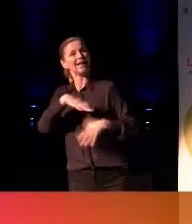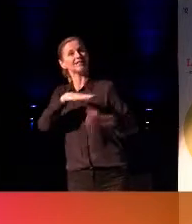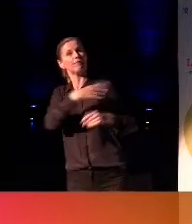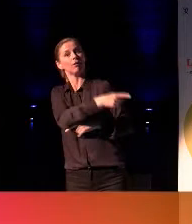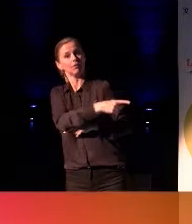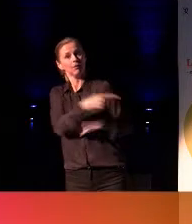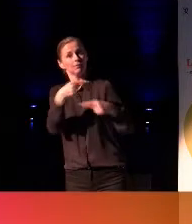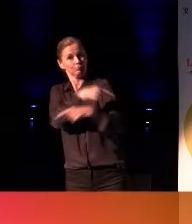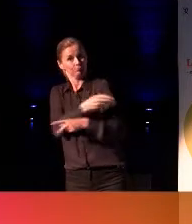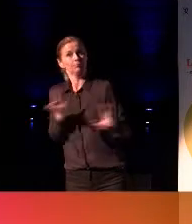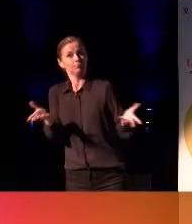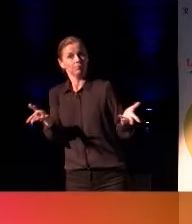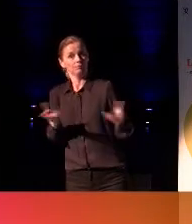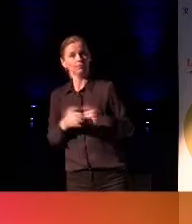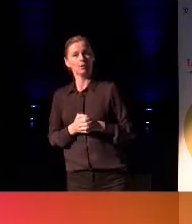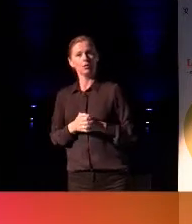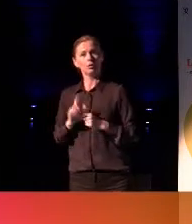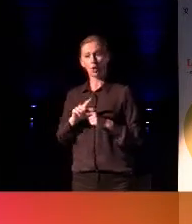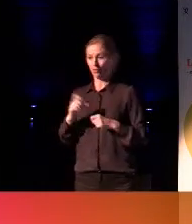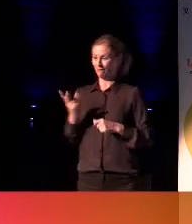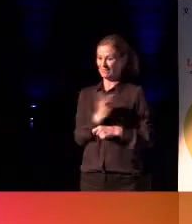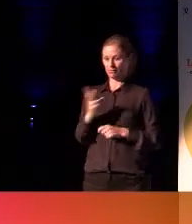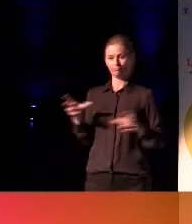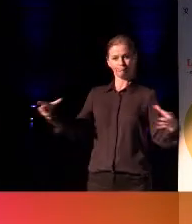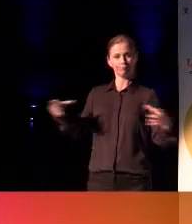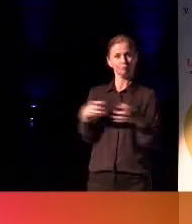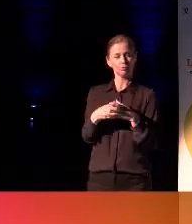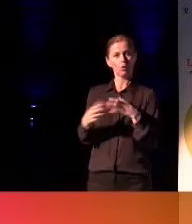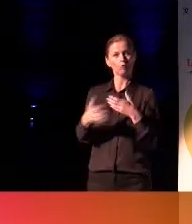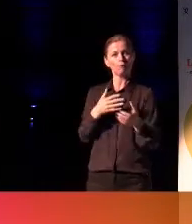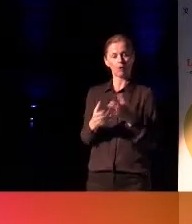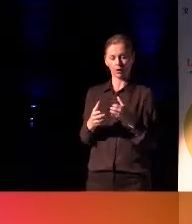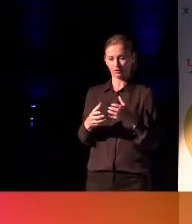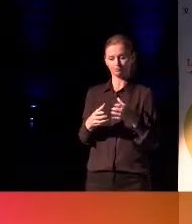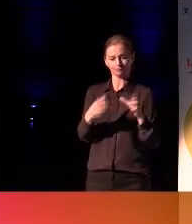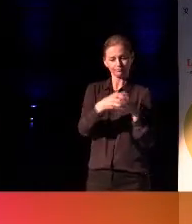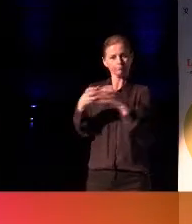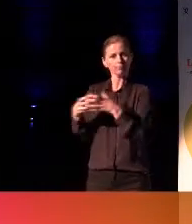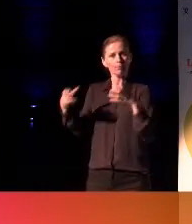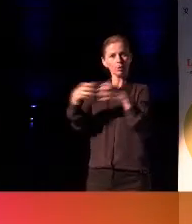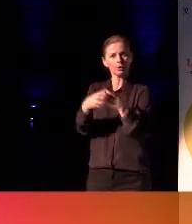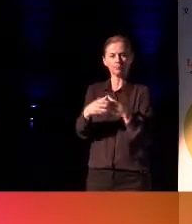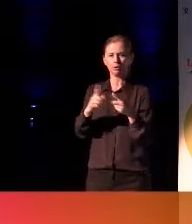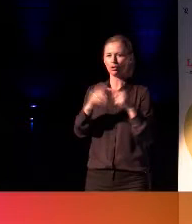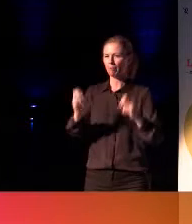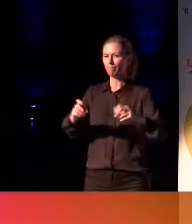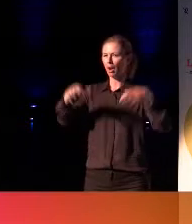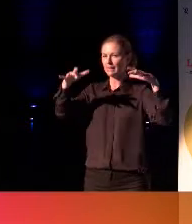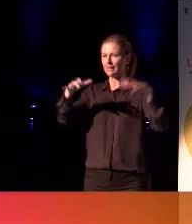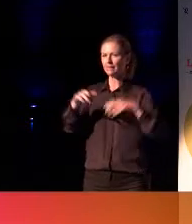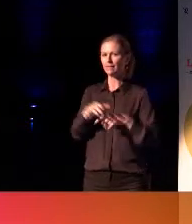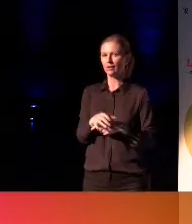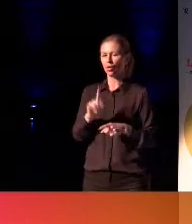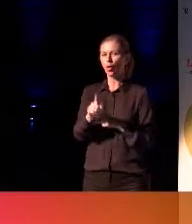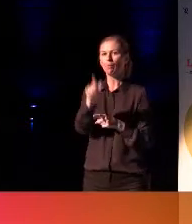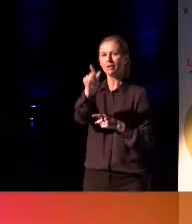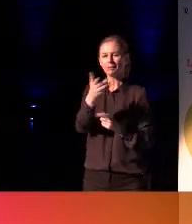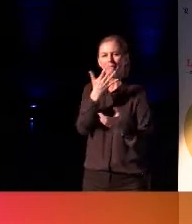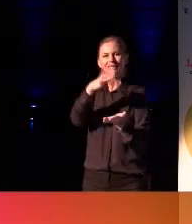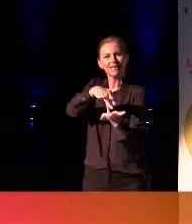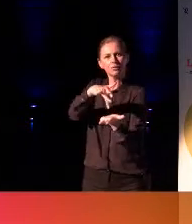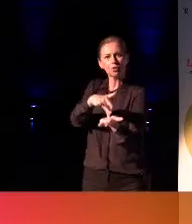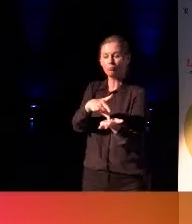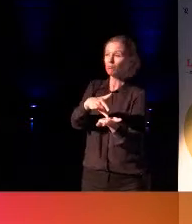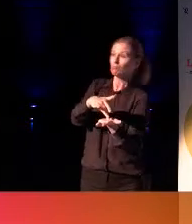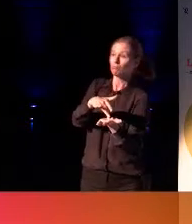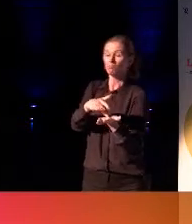helsefag. Når de her møtes, flere fagdisipliner møtes, da oppstår magien, og så setter man pasienten i sentrum og